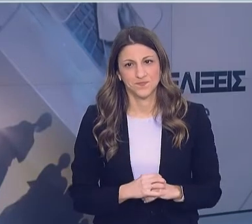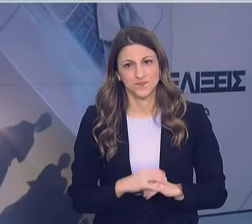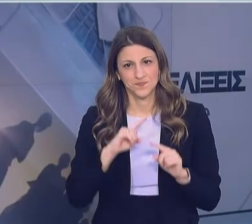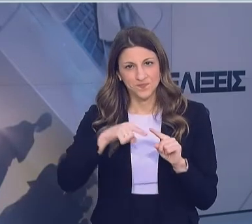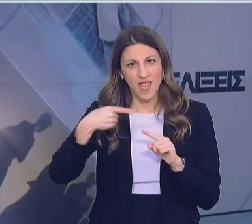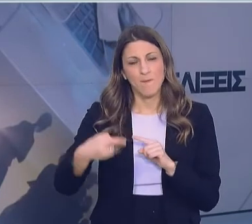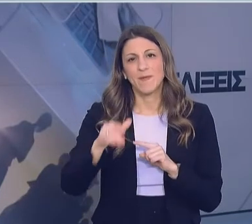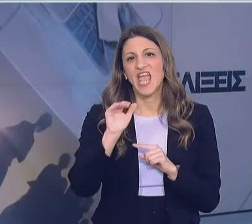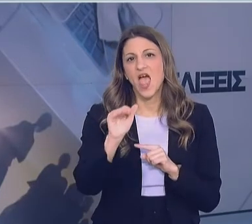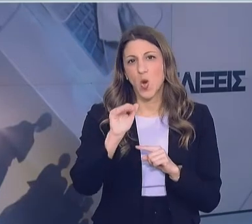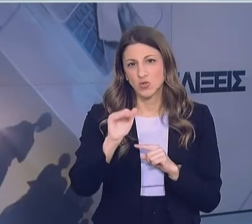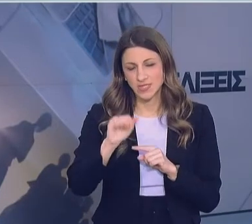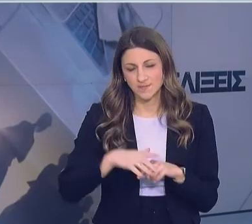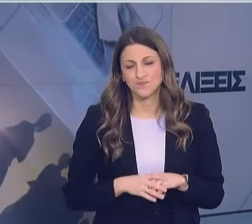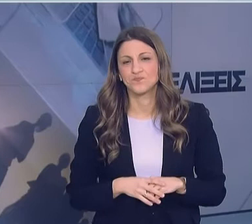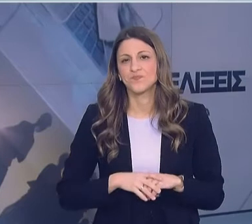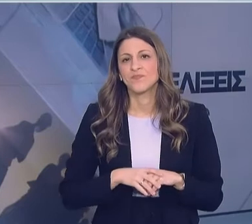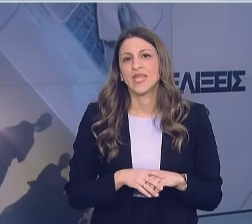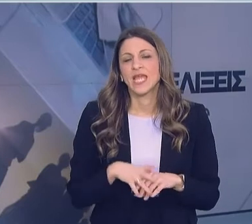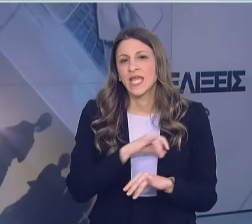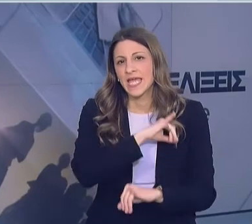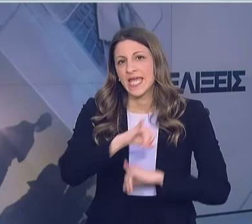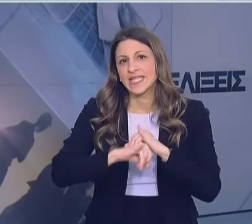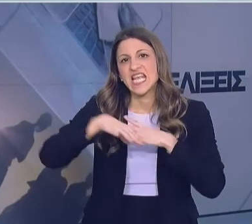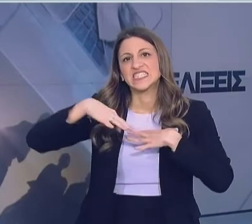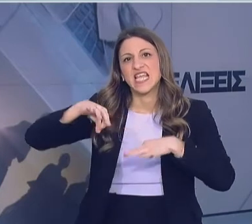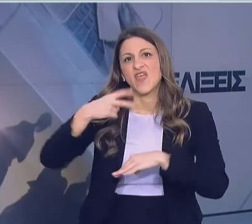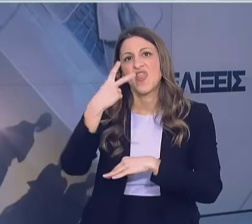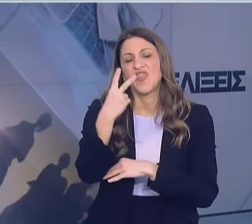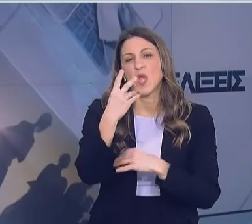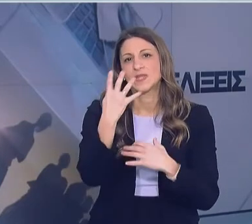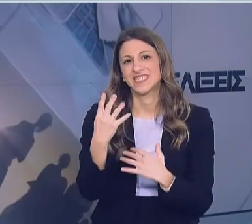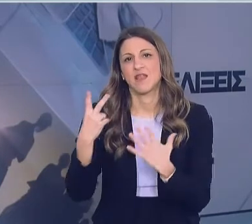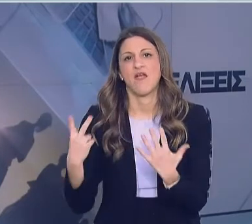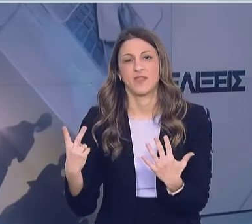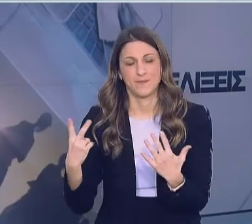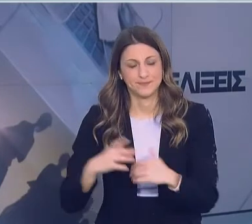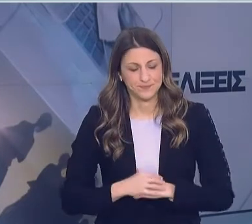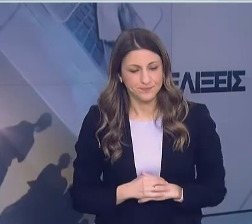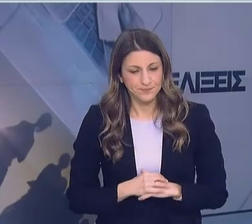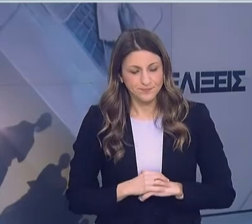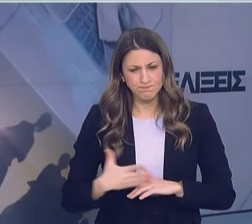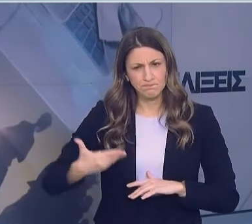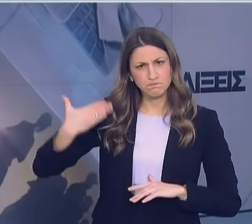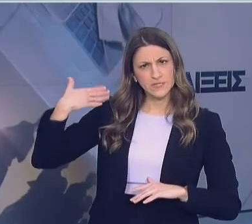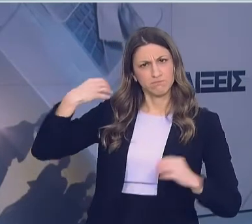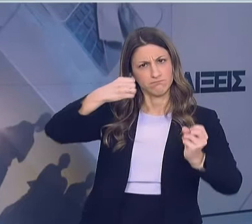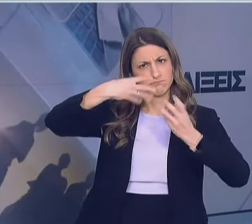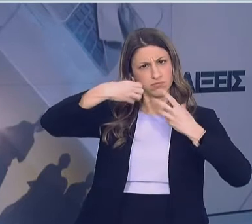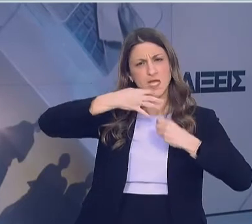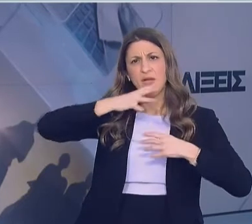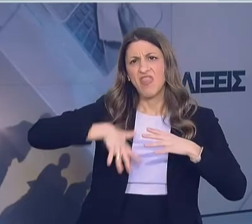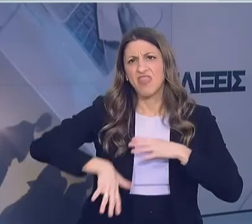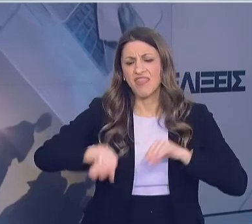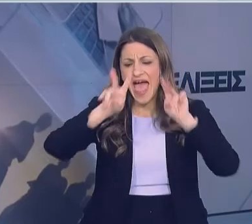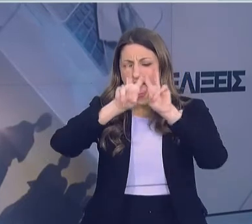Επόμενη ερώτηση από τον κύριο Σακά και την ιστοσελίδα News 247. Σε προηγούμενη ενημέρωση είχε γίνει αναφορά σε επικείμενους